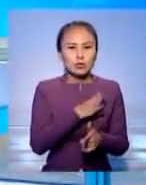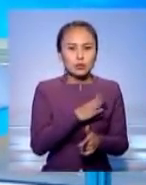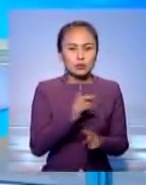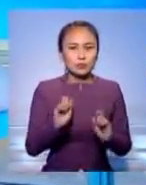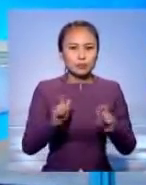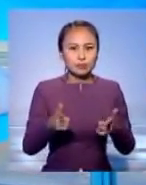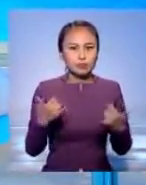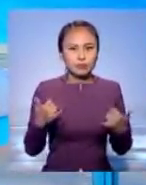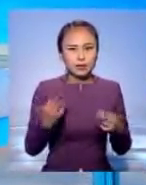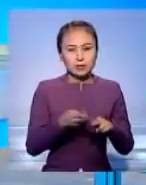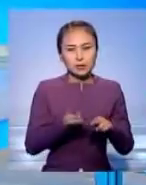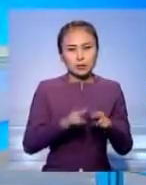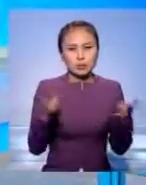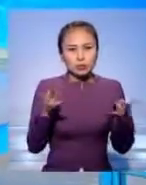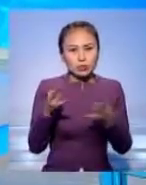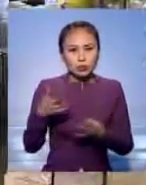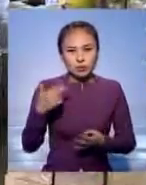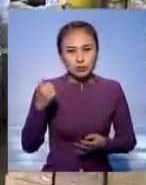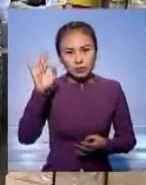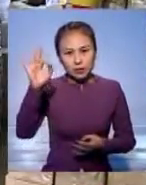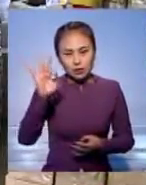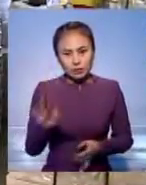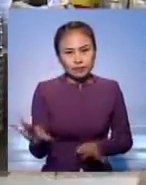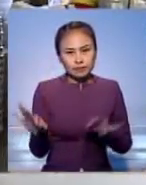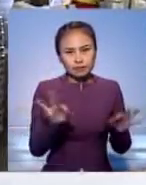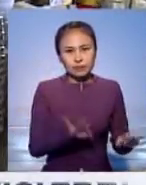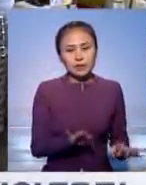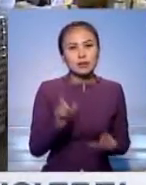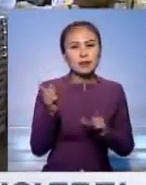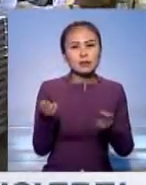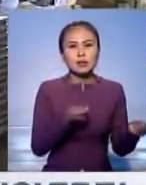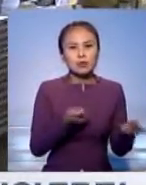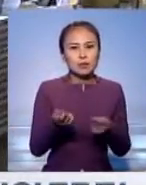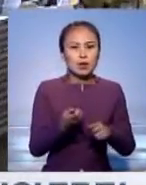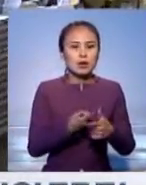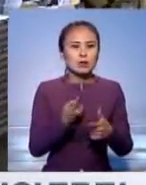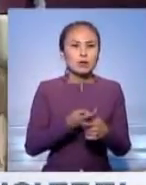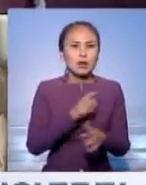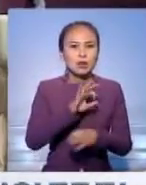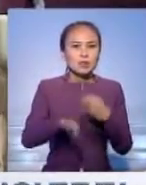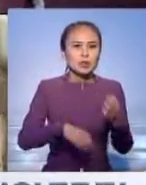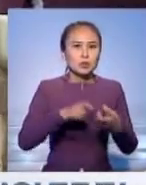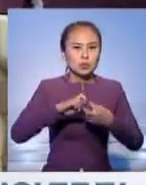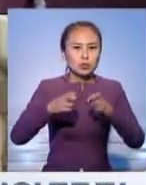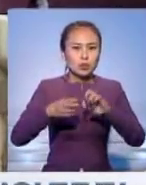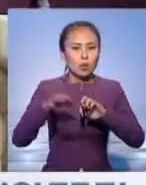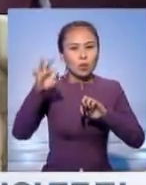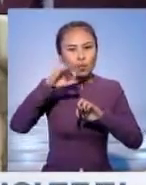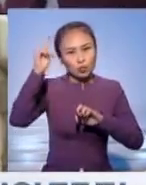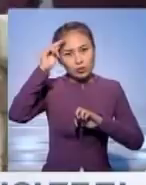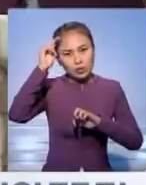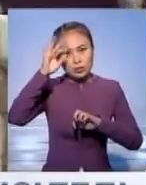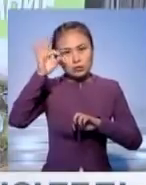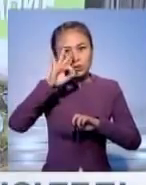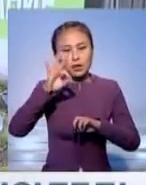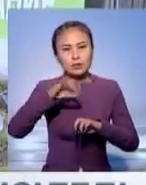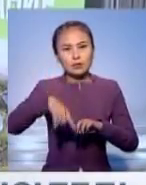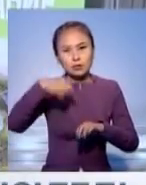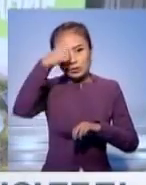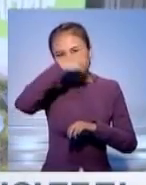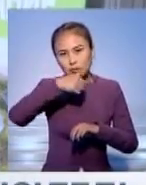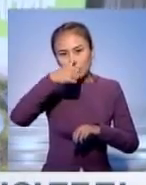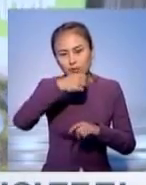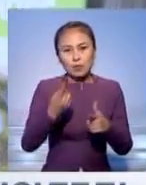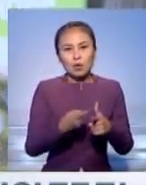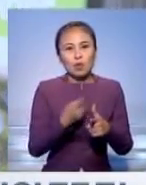түсе бастады. Бүгінге дейін тиісті көлемнің 31% жеткізілді. Тасымал жағынан бас артық мәселе туындаған жоқ. Оқулықтар осы айдың